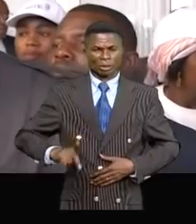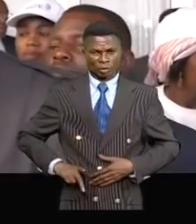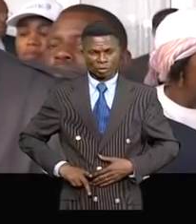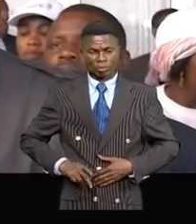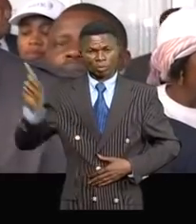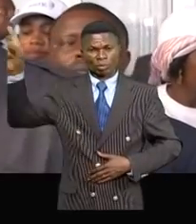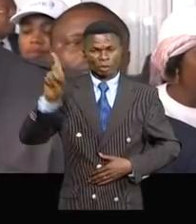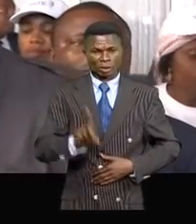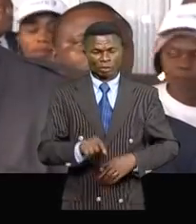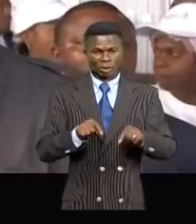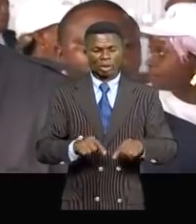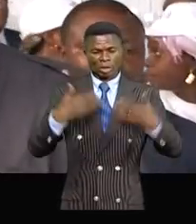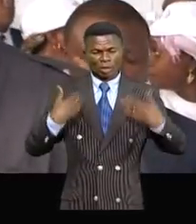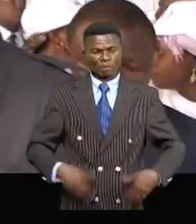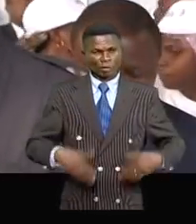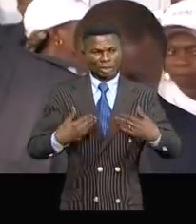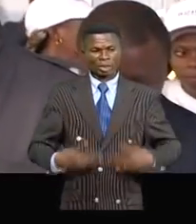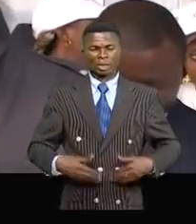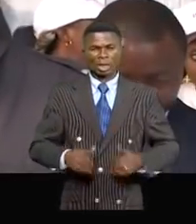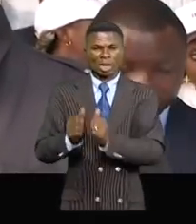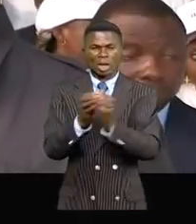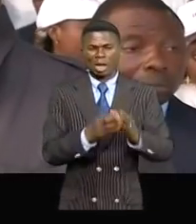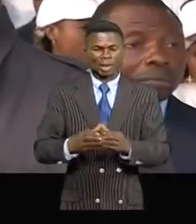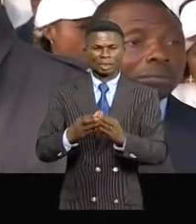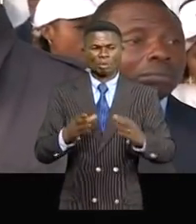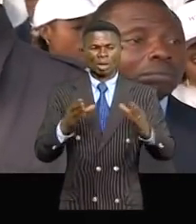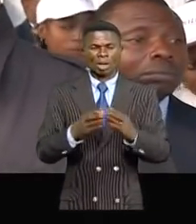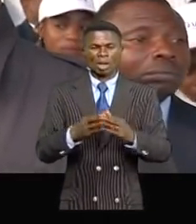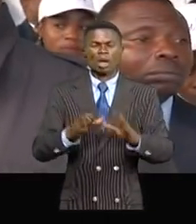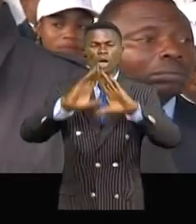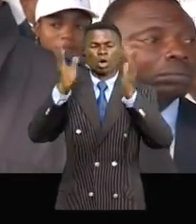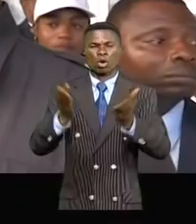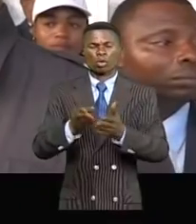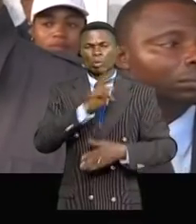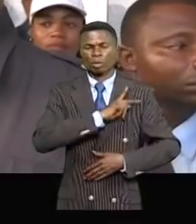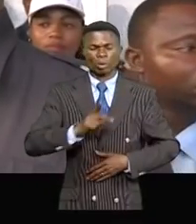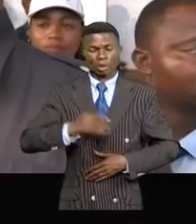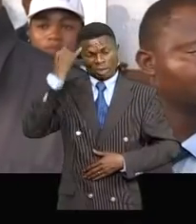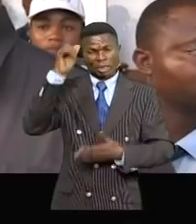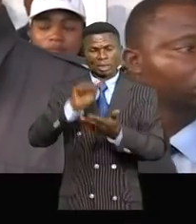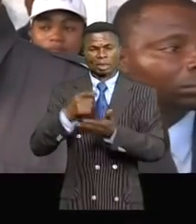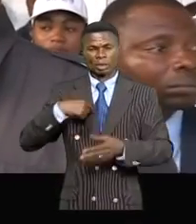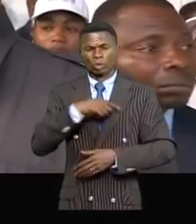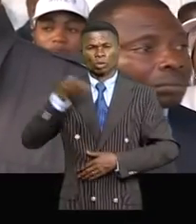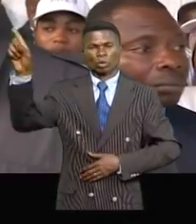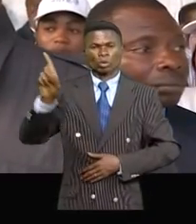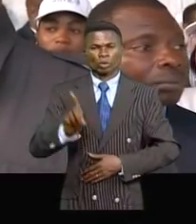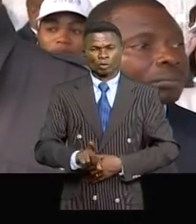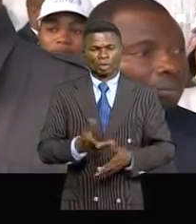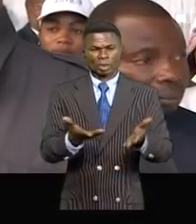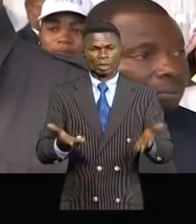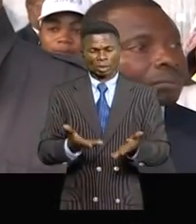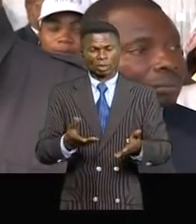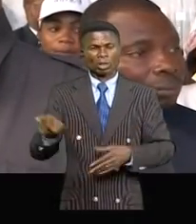de venir célébrer ensemble avec la grande communauté. C'est à ce titre que nous sommes venus. Comme